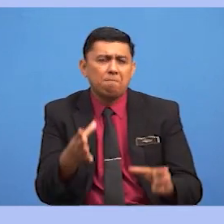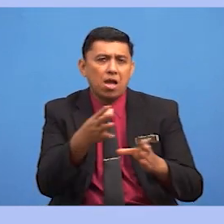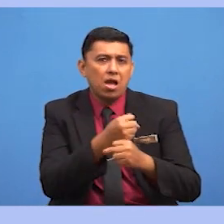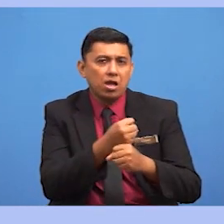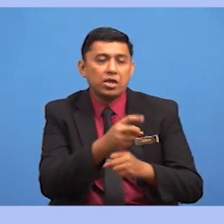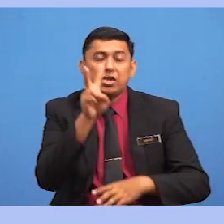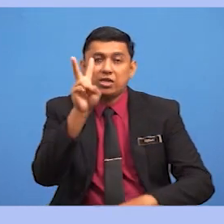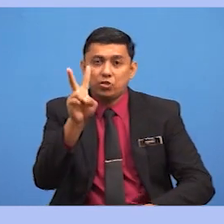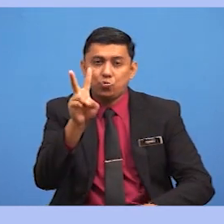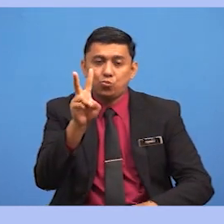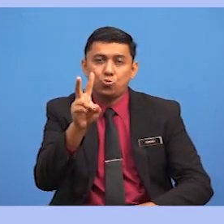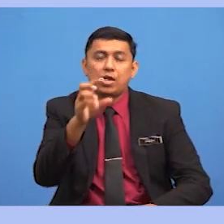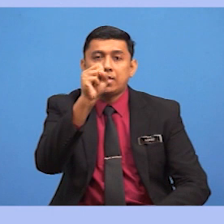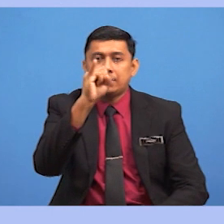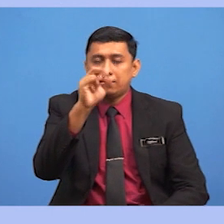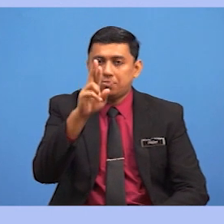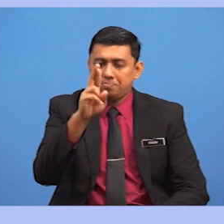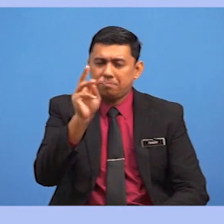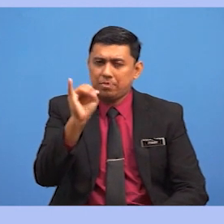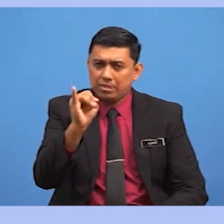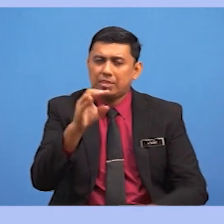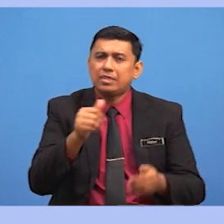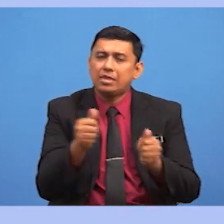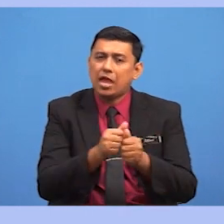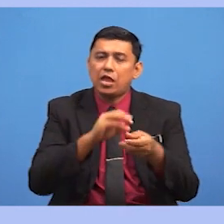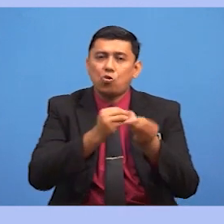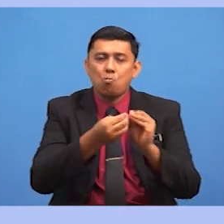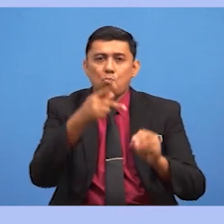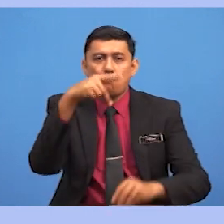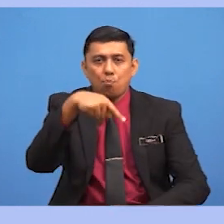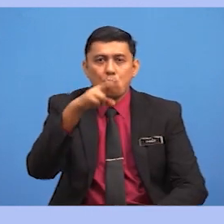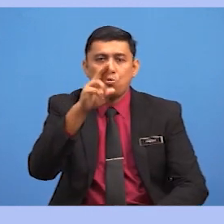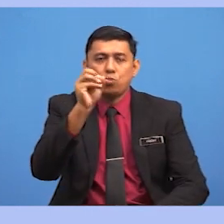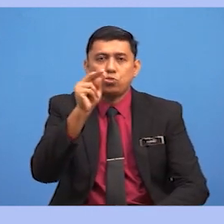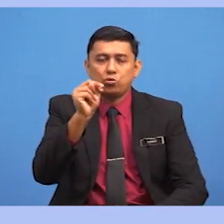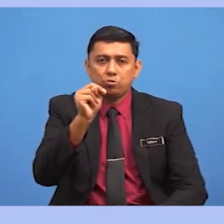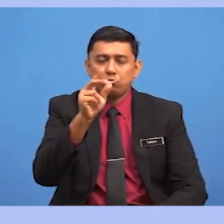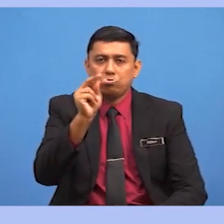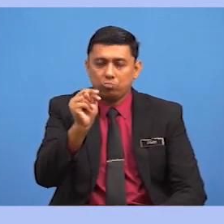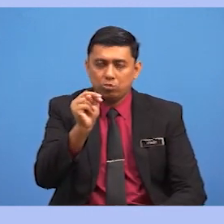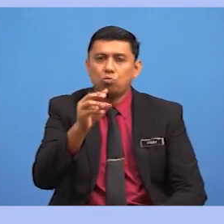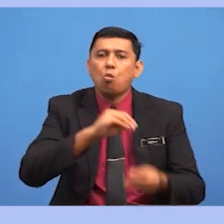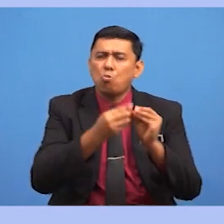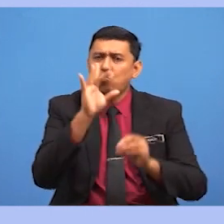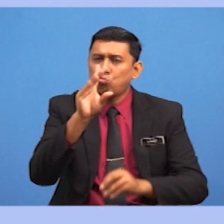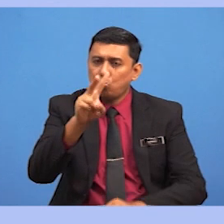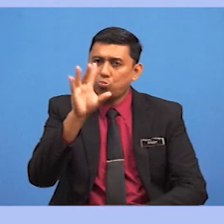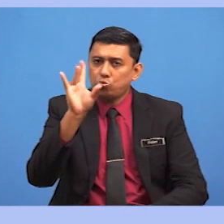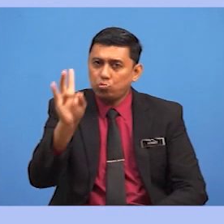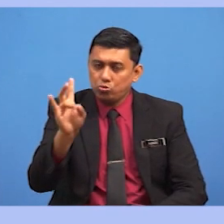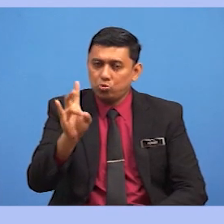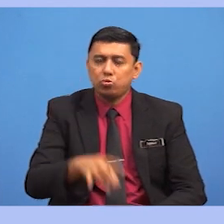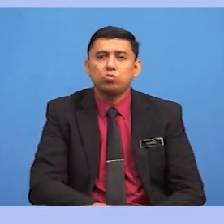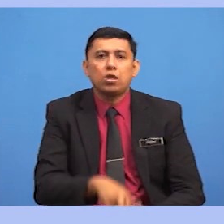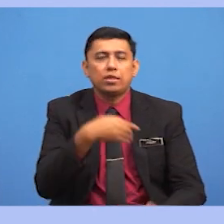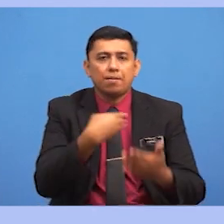terdapat 2 siri unsur dengan nombor proton 57 hingga 71 dan 89